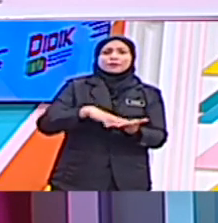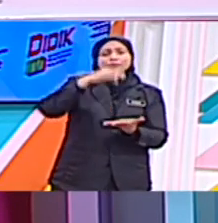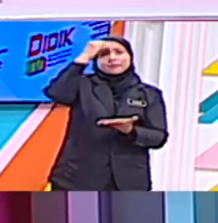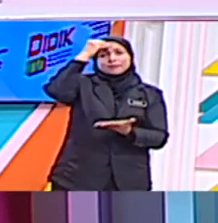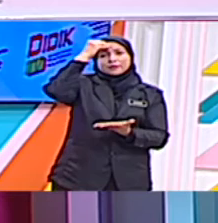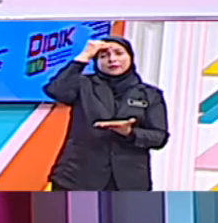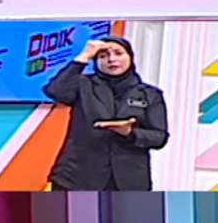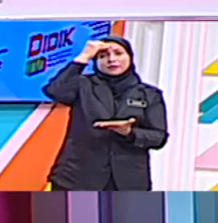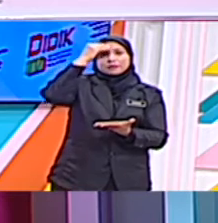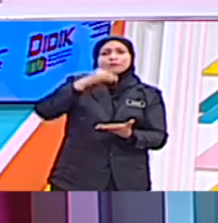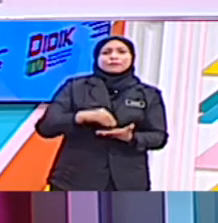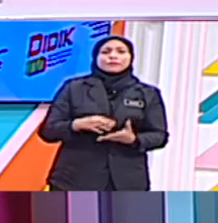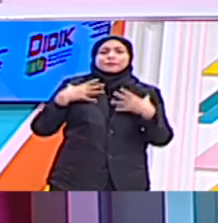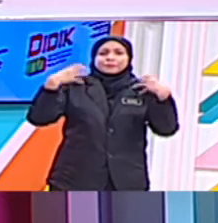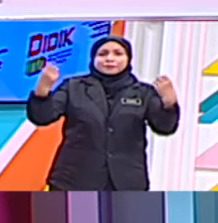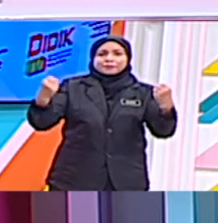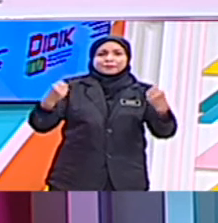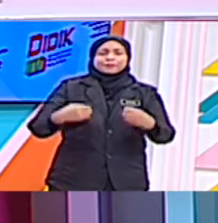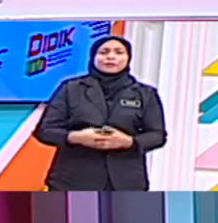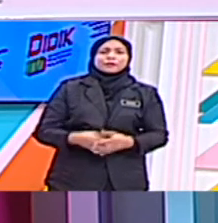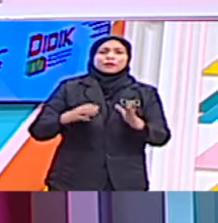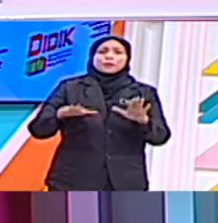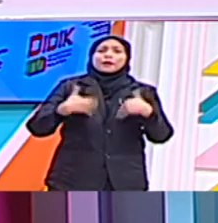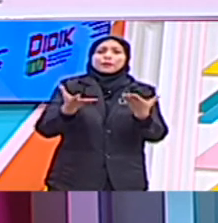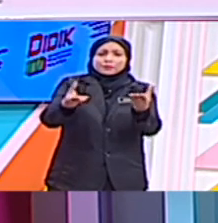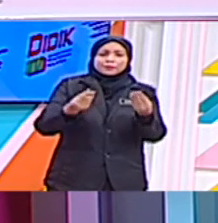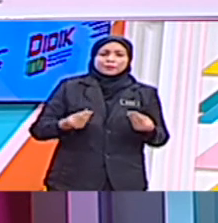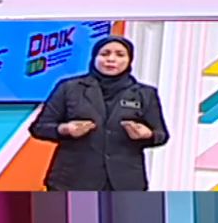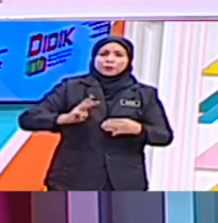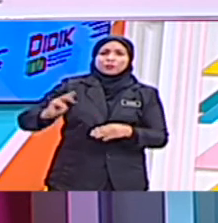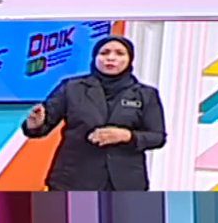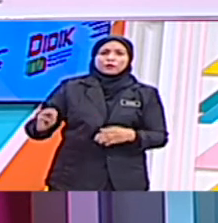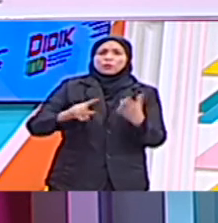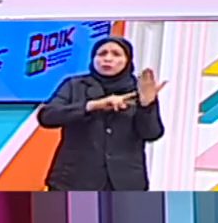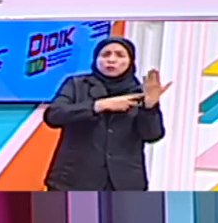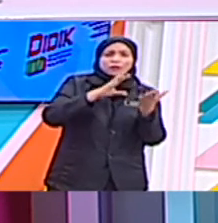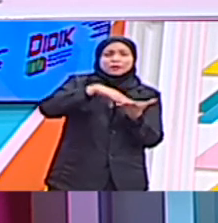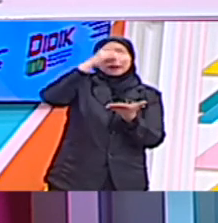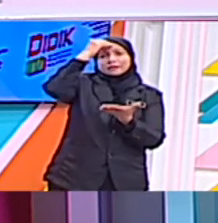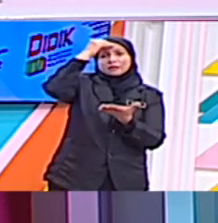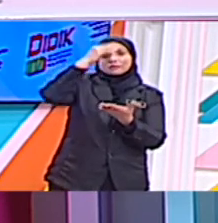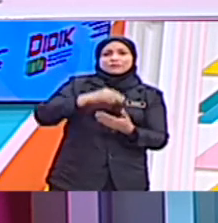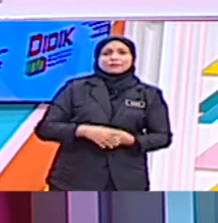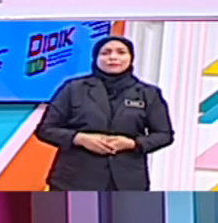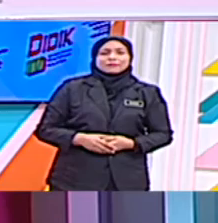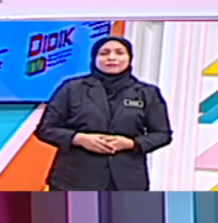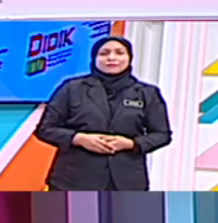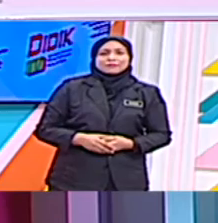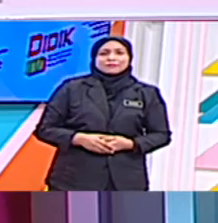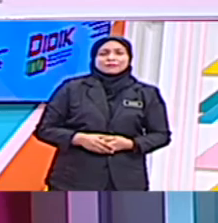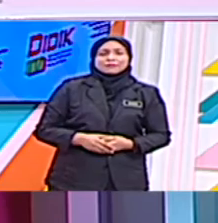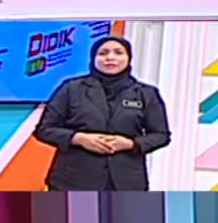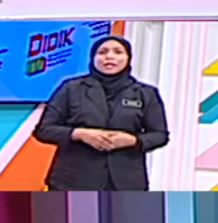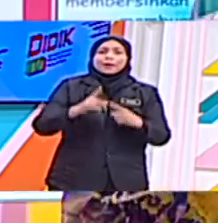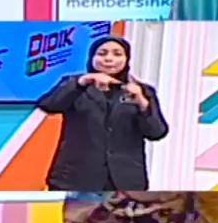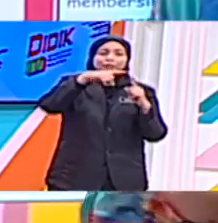belajar subjek kesihatan inilah. Yeah. Jadi penerimaan murid-murid masa mula-mula nak belajar macam mana pengalaman cikgu? Selalunya